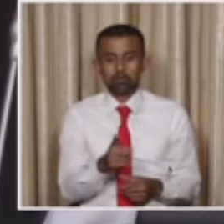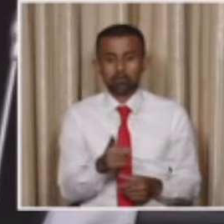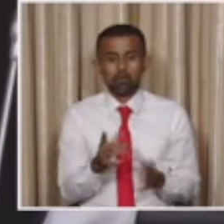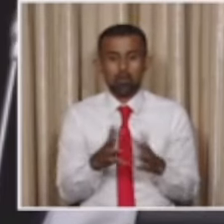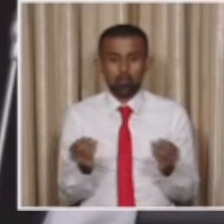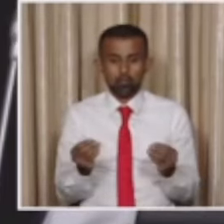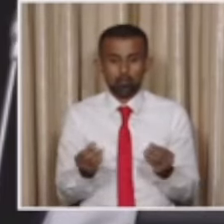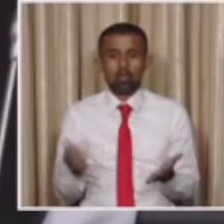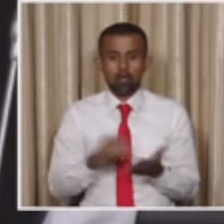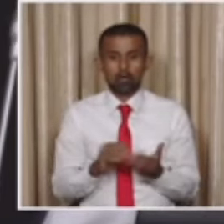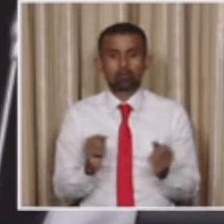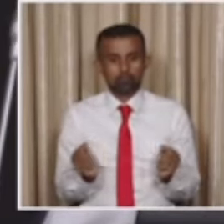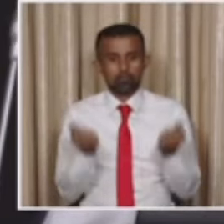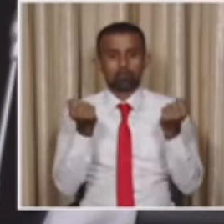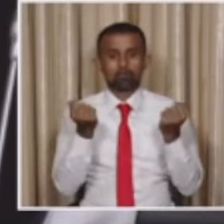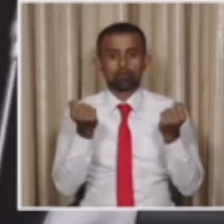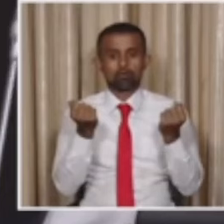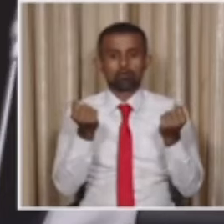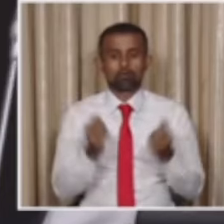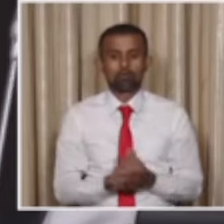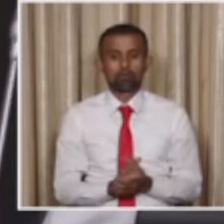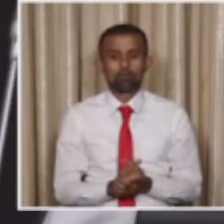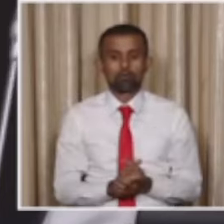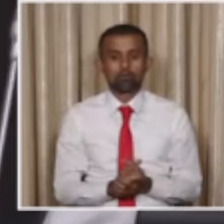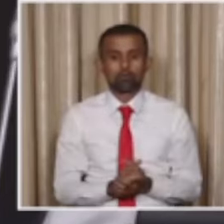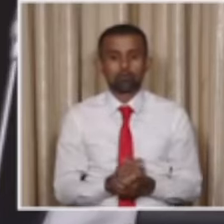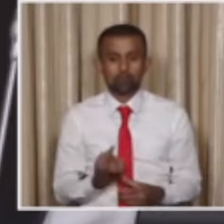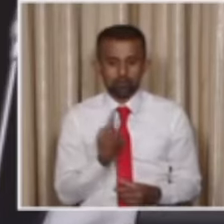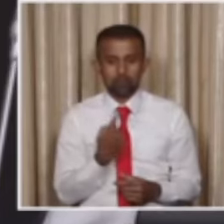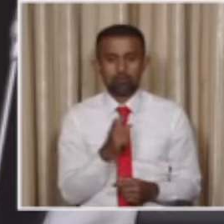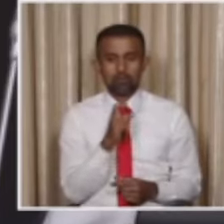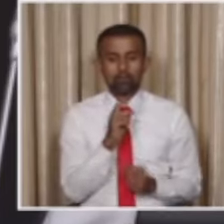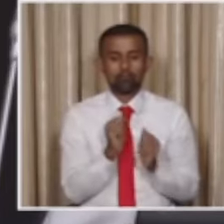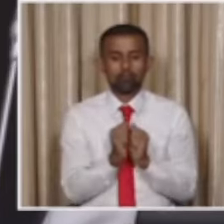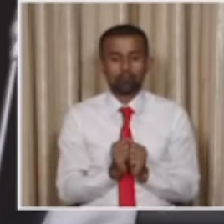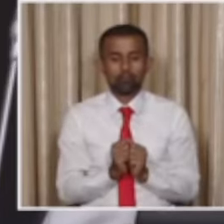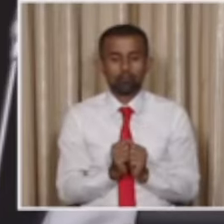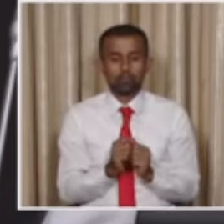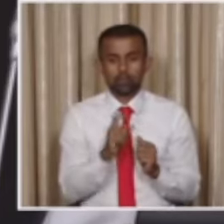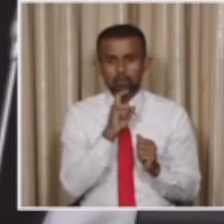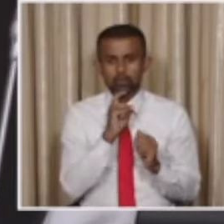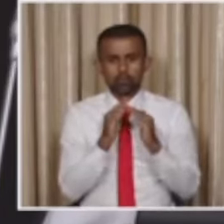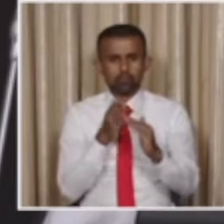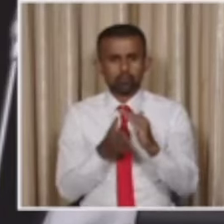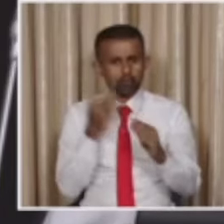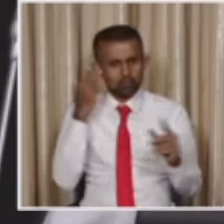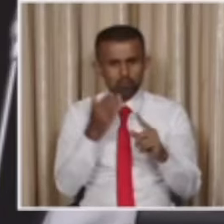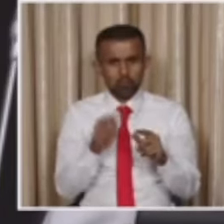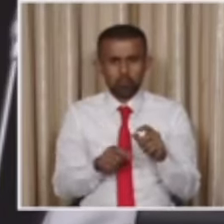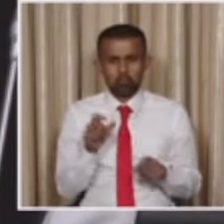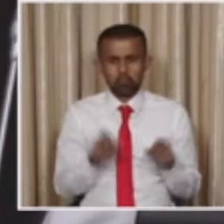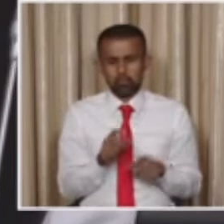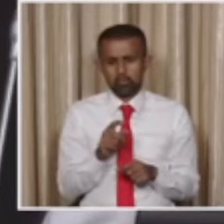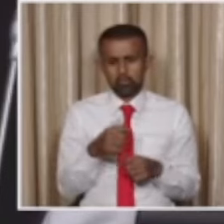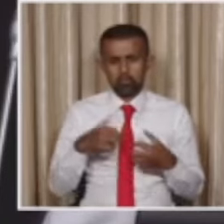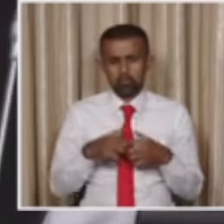එක ආභහු නිකුත් කරනවා. ඒක අධිකරණයක්. එතන මේ අධිකරණ පද්ධතිය ගැන මිනිසුන්ට බරපතල ගැටලුවක්